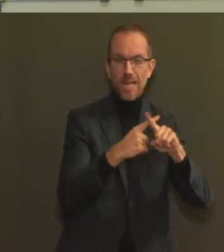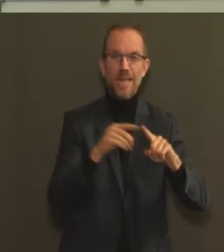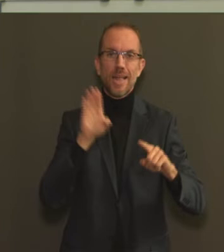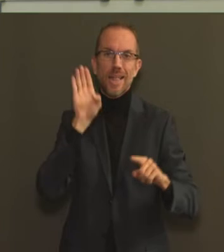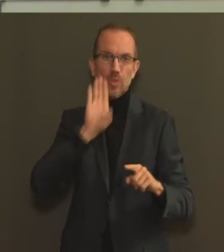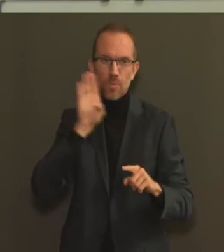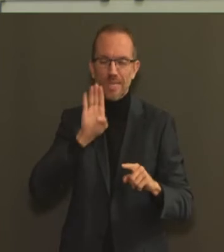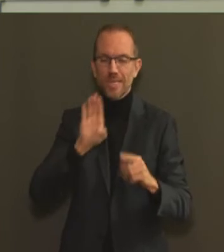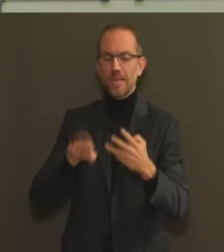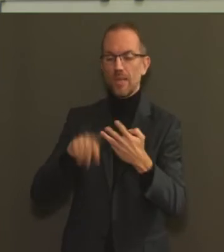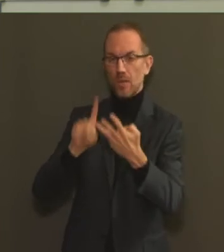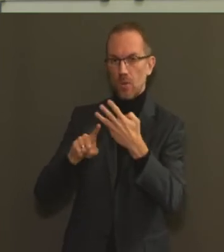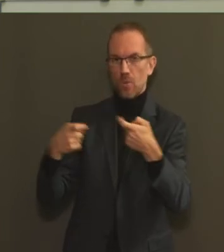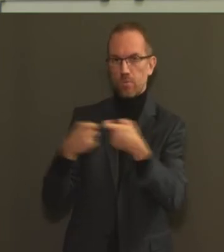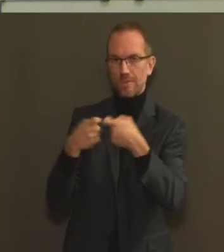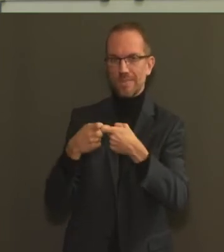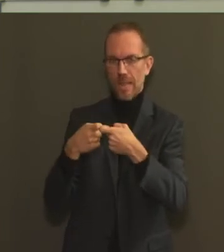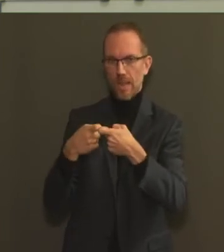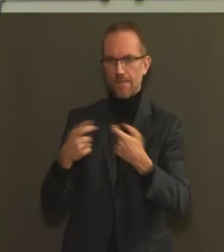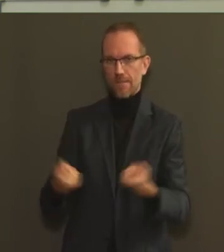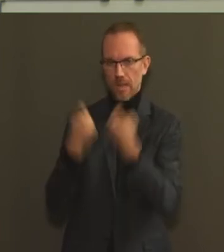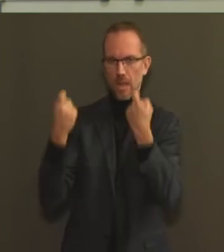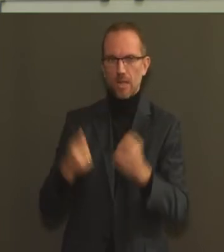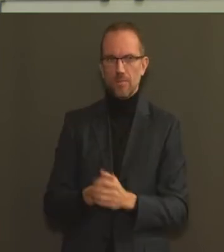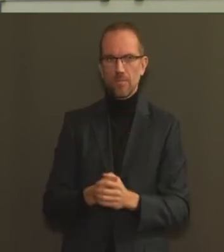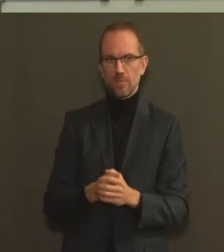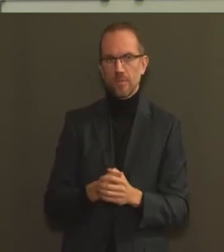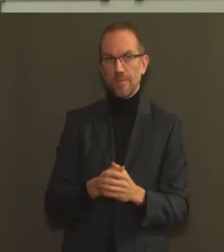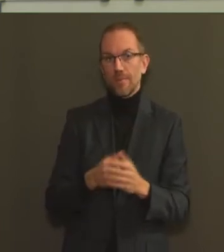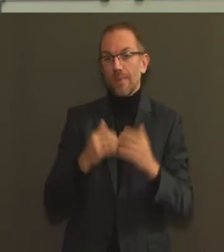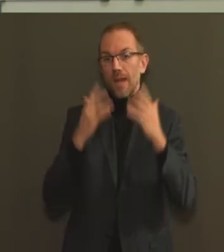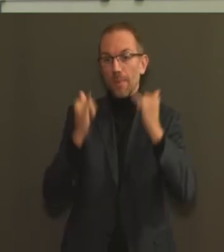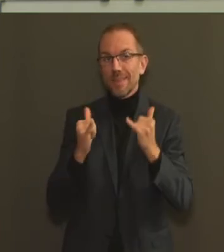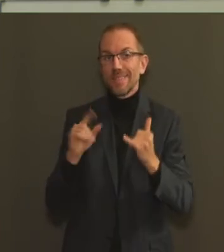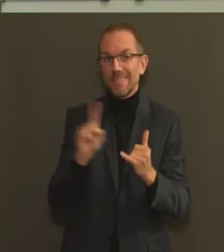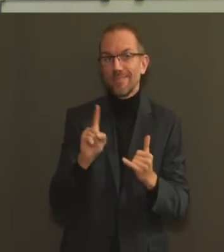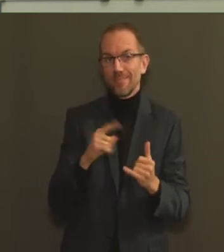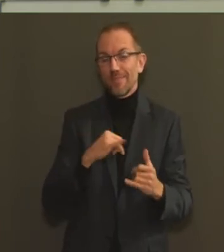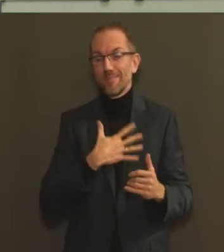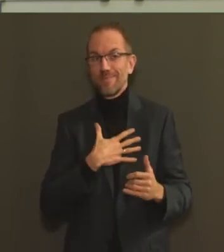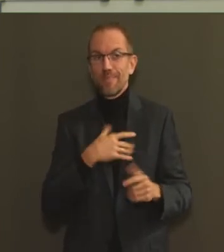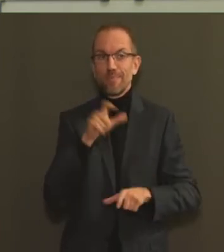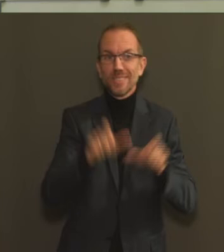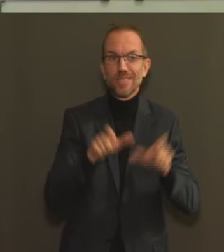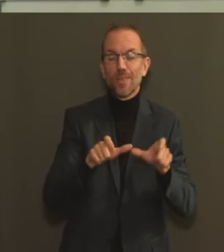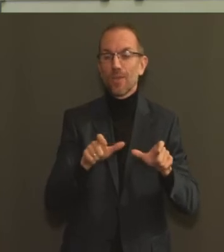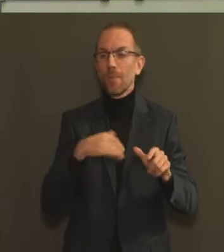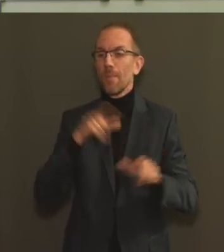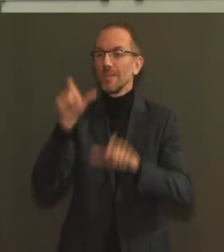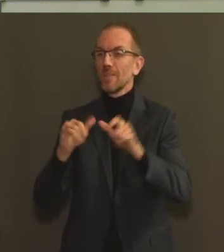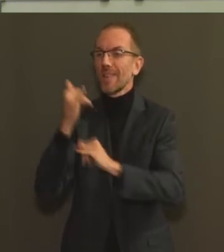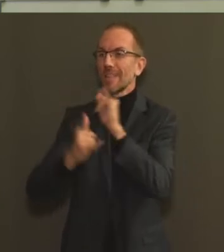Bruxelles-Ville, des communes où habite entre autres une population internationale qui voyage sans doute